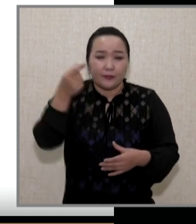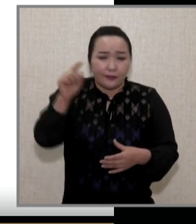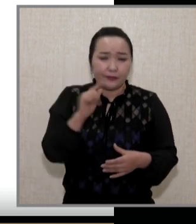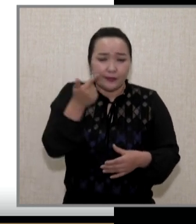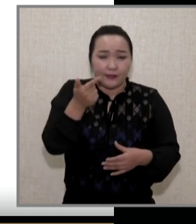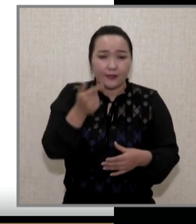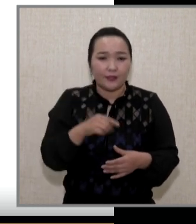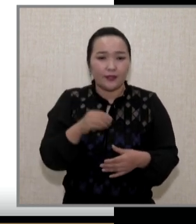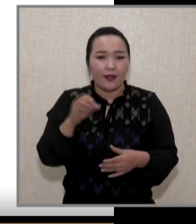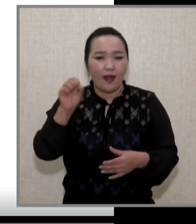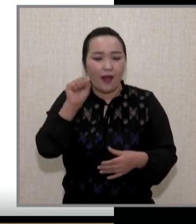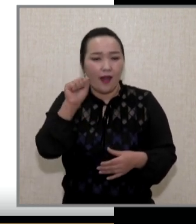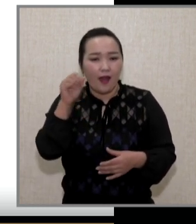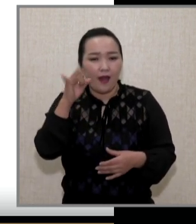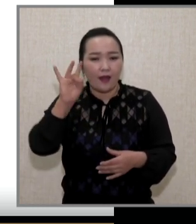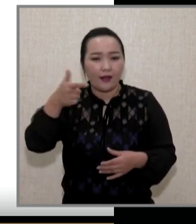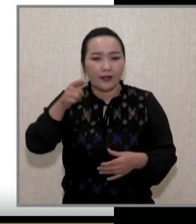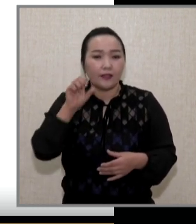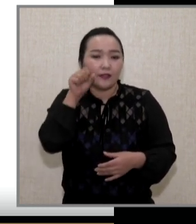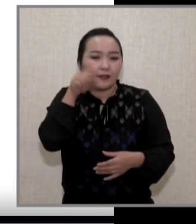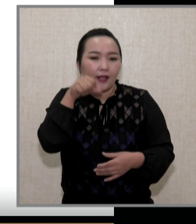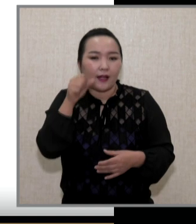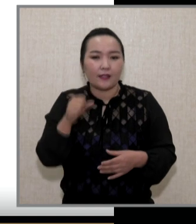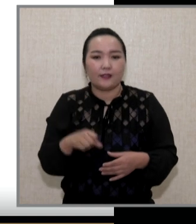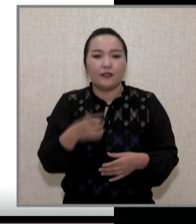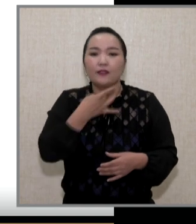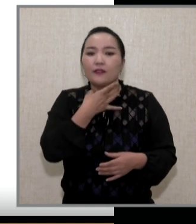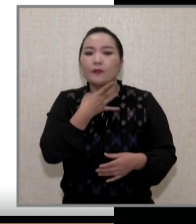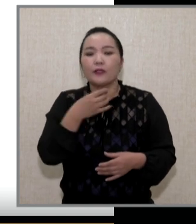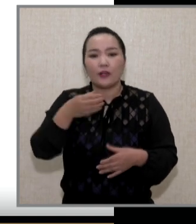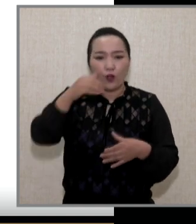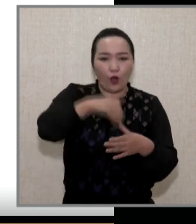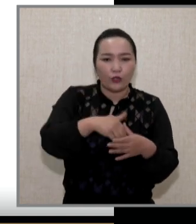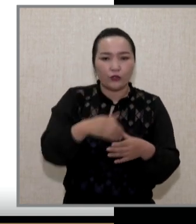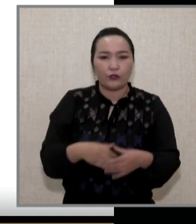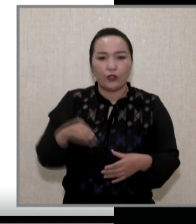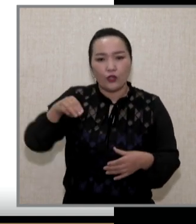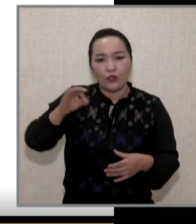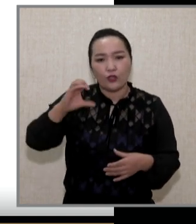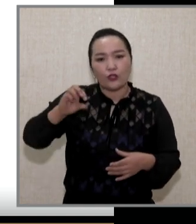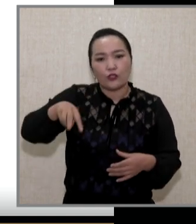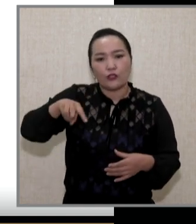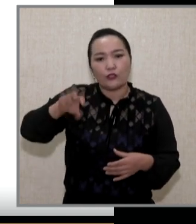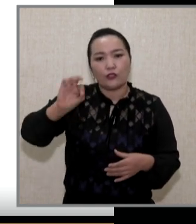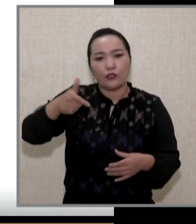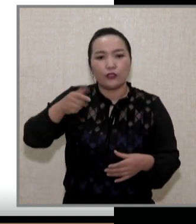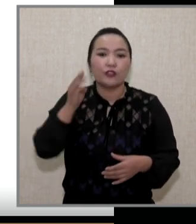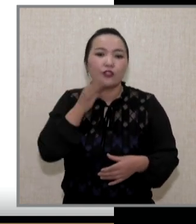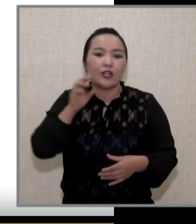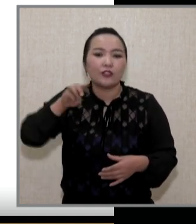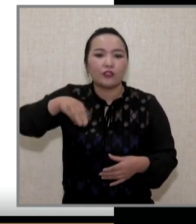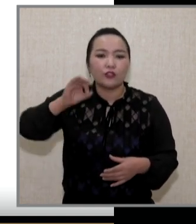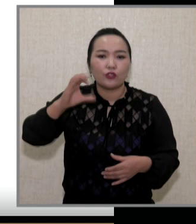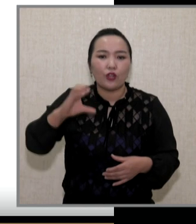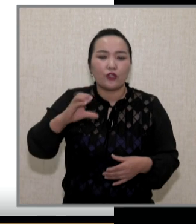өрөм, шар тус, цагаан тус хамааралддаг байна. За одоо цагаан идээний төрлөөсөө уургт идээг эсхэмжилсэн зургийг